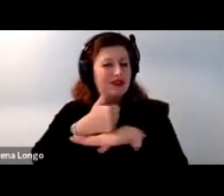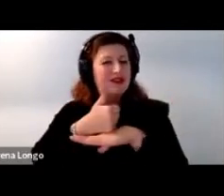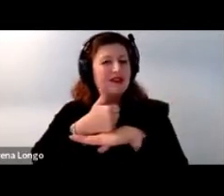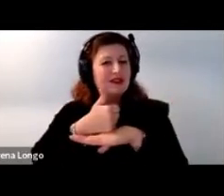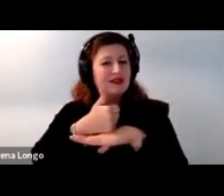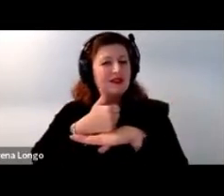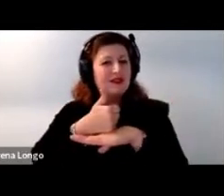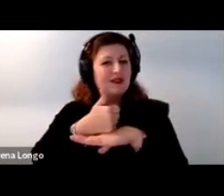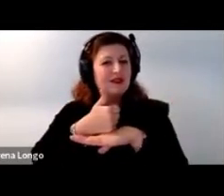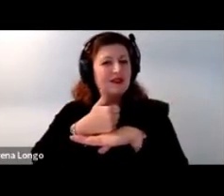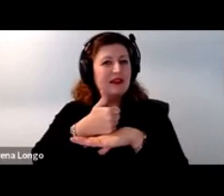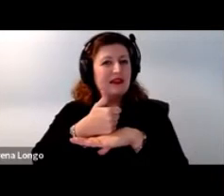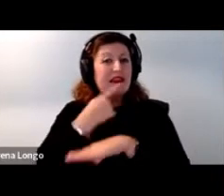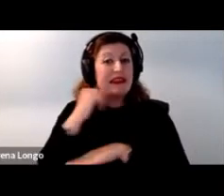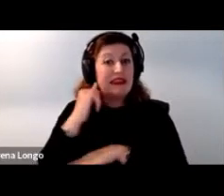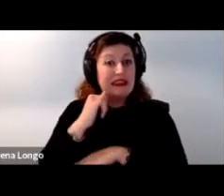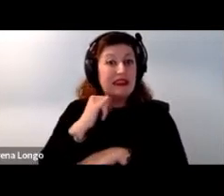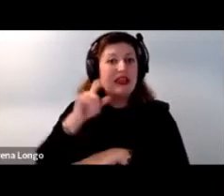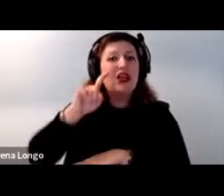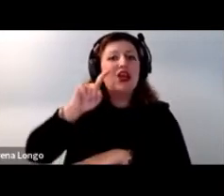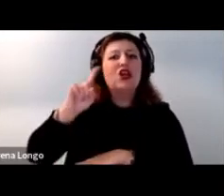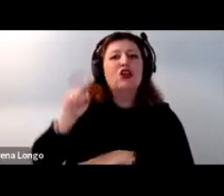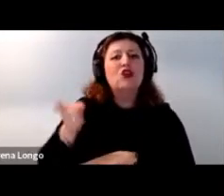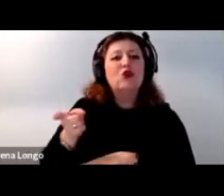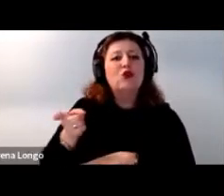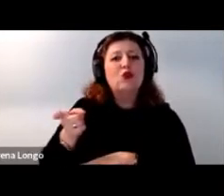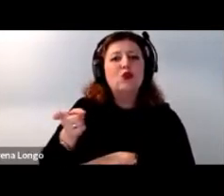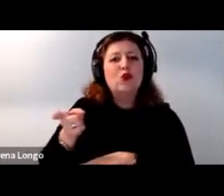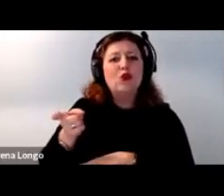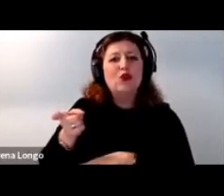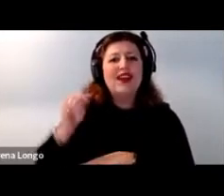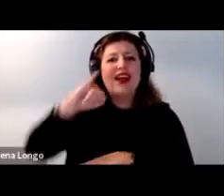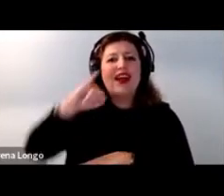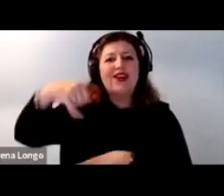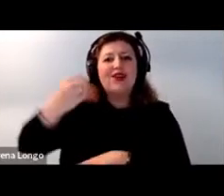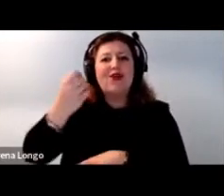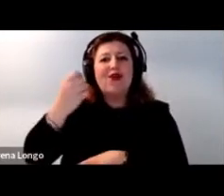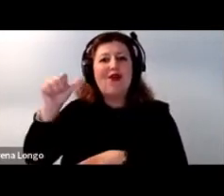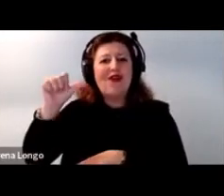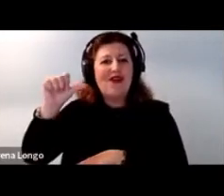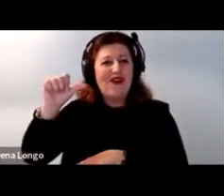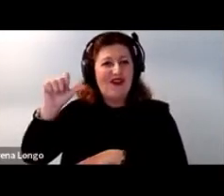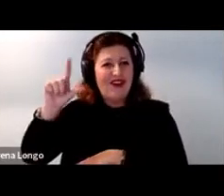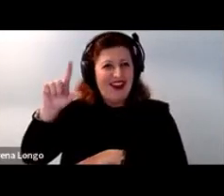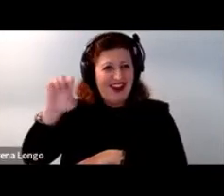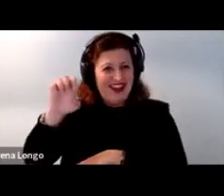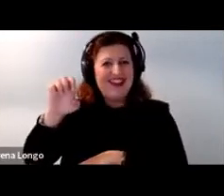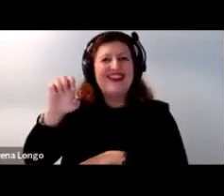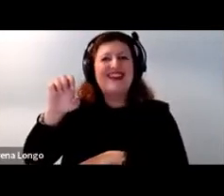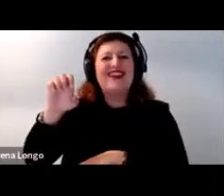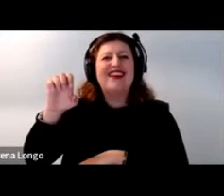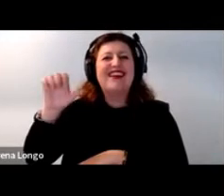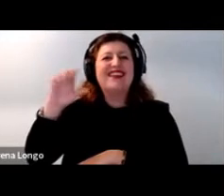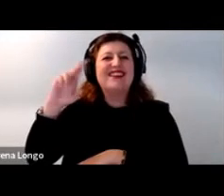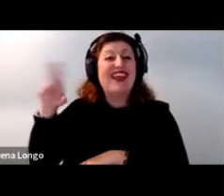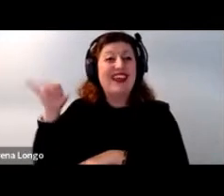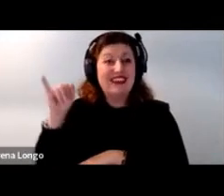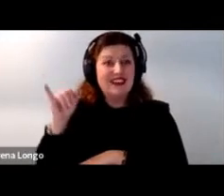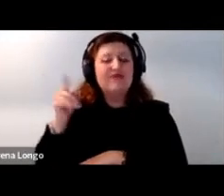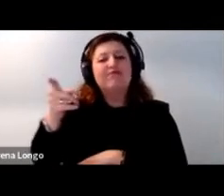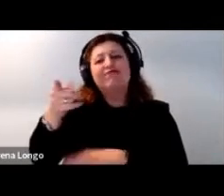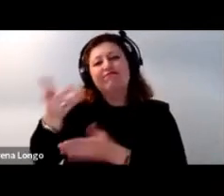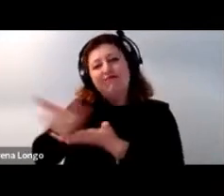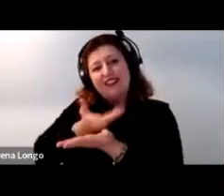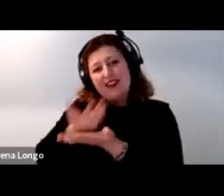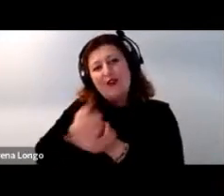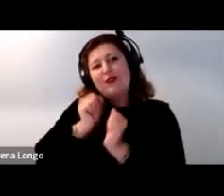altri Giulia Iolesechi, che poi racconterà della sua esperienza e grazie